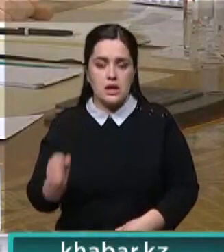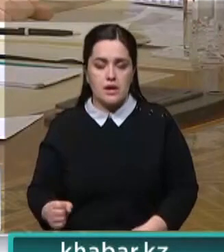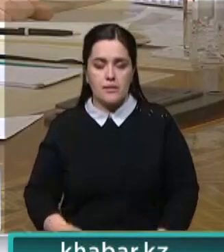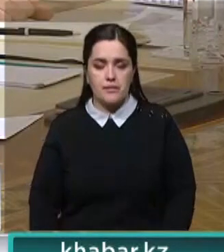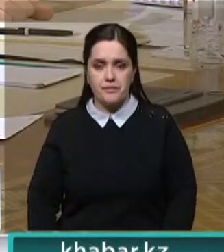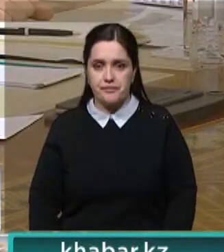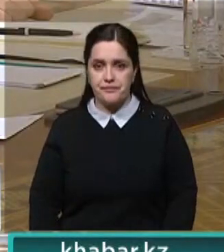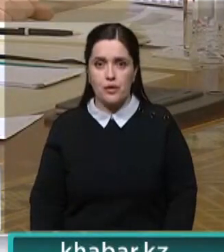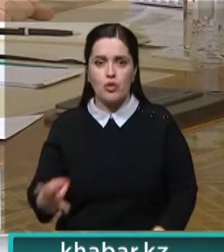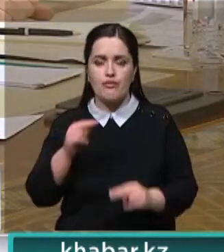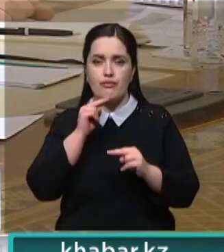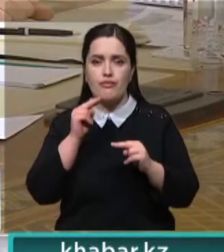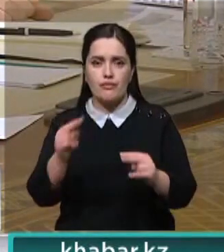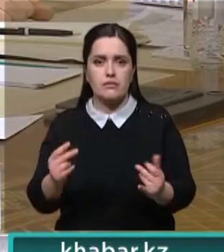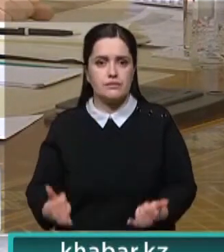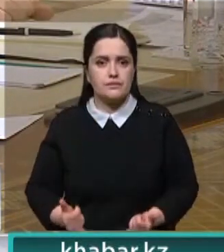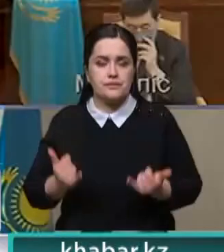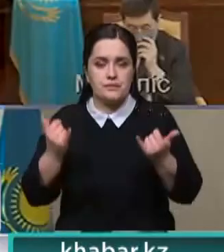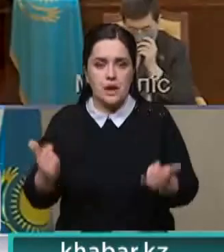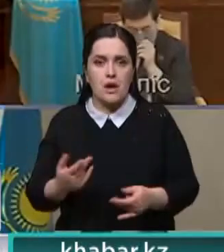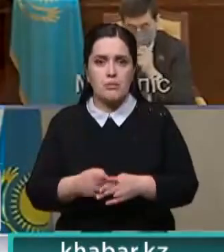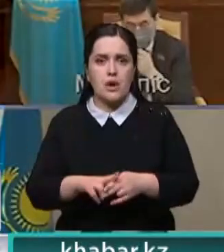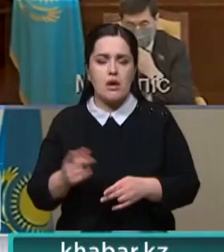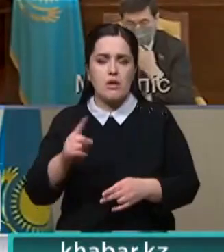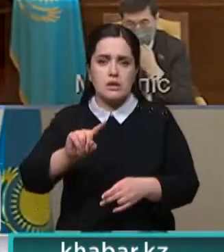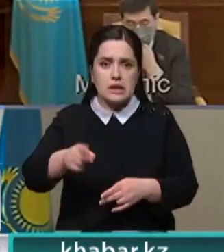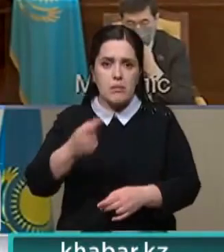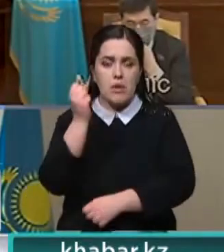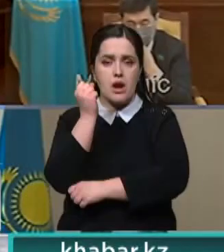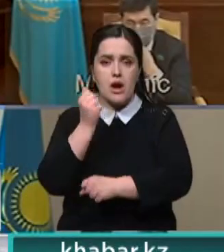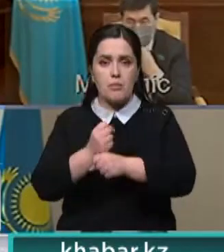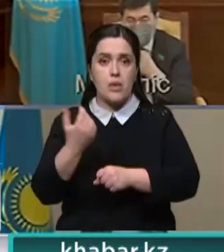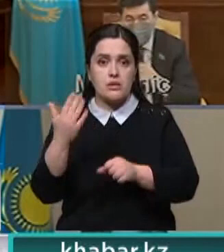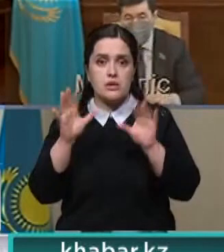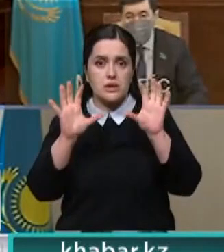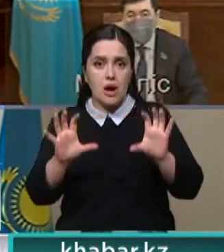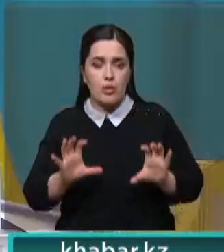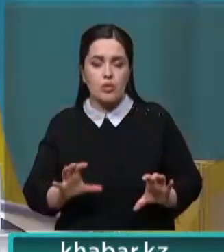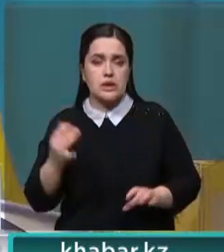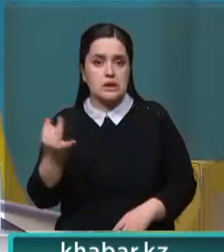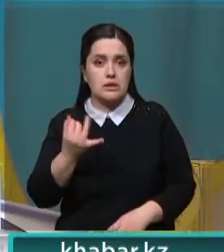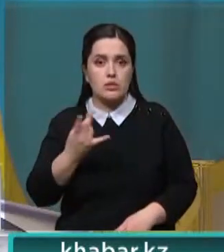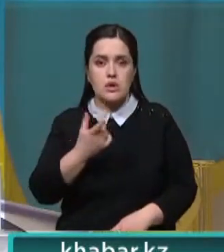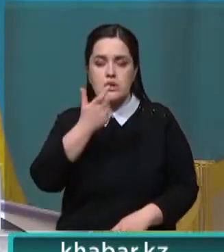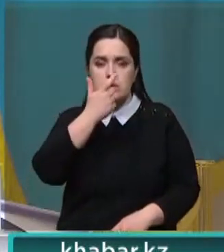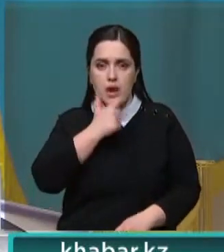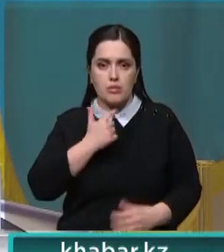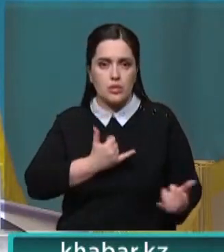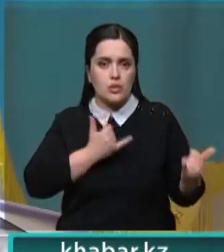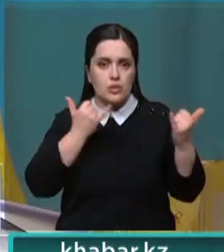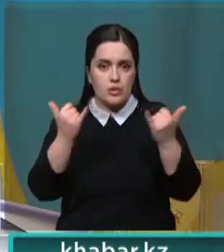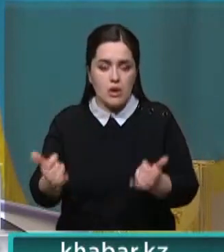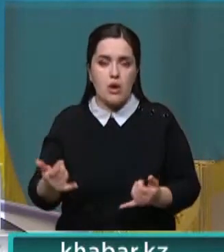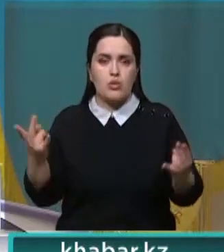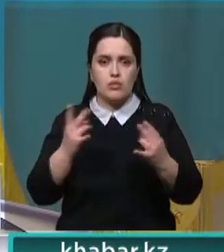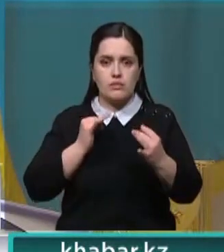Нужно внимательно относиться ко всем требованиям работников. Их законные права и интересы должны соблюдаться. Необходимо наладить